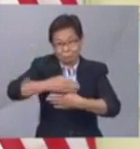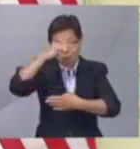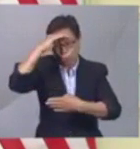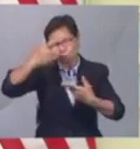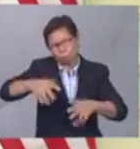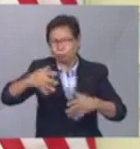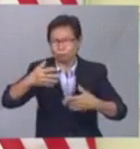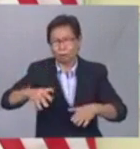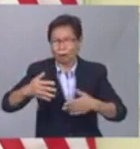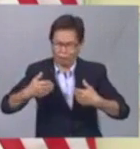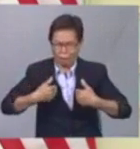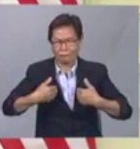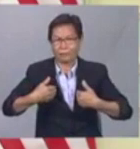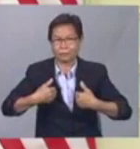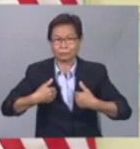sudah ada